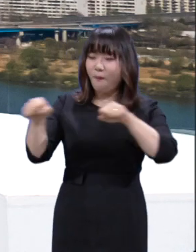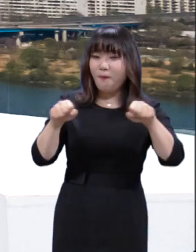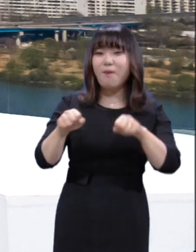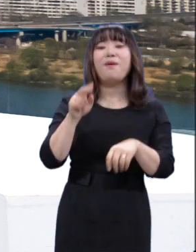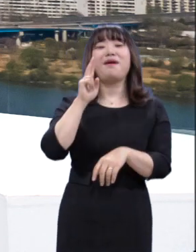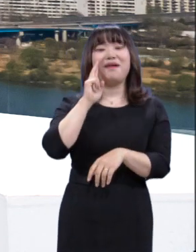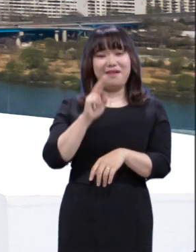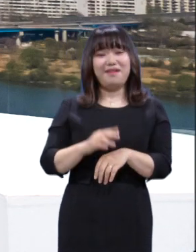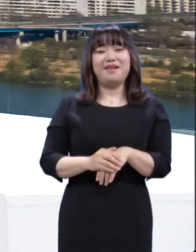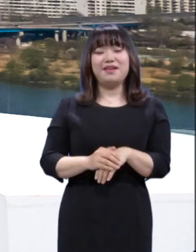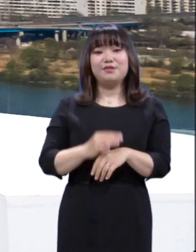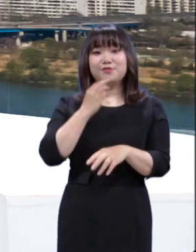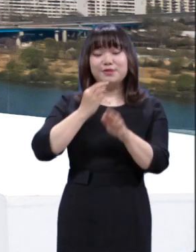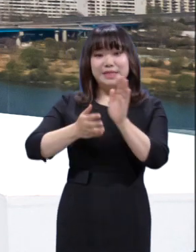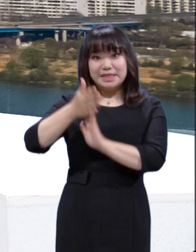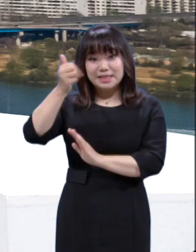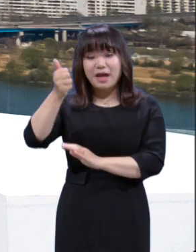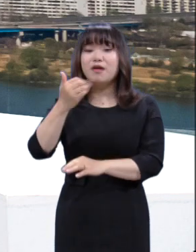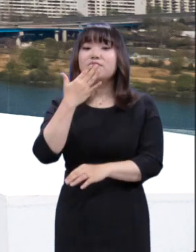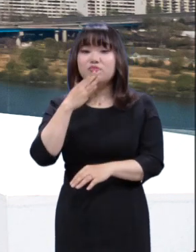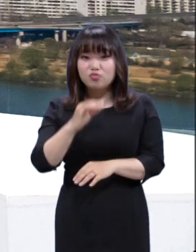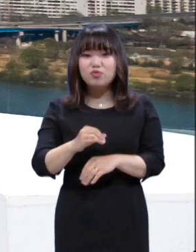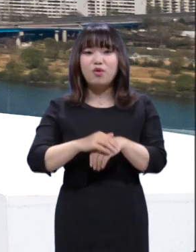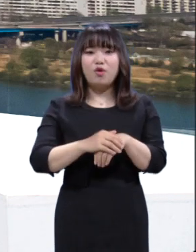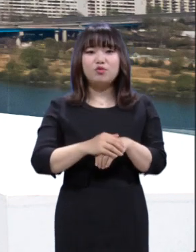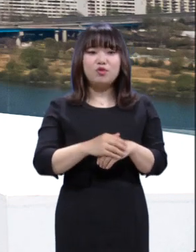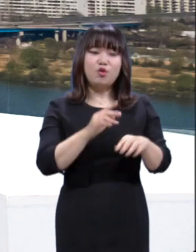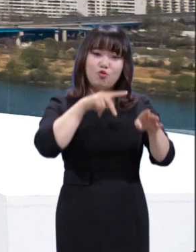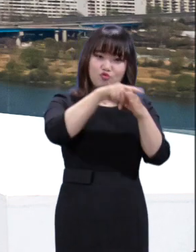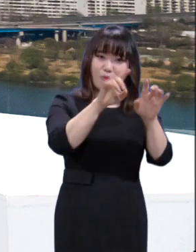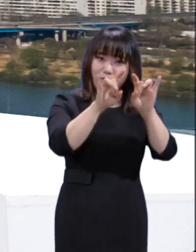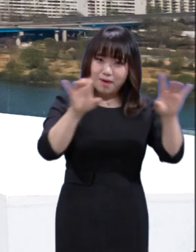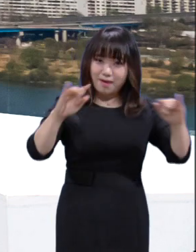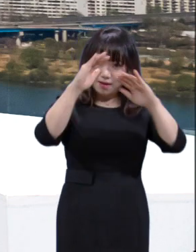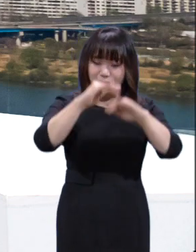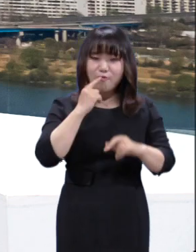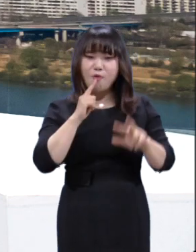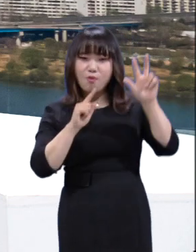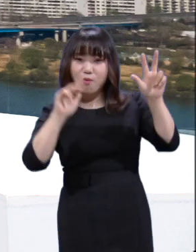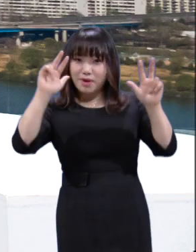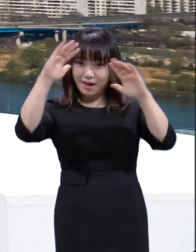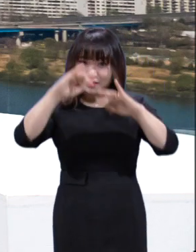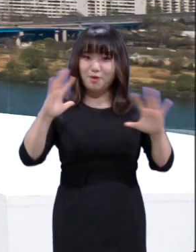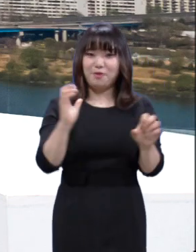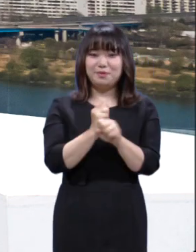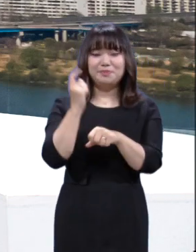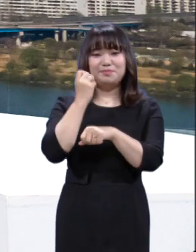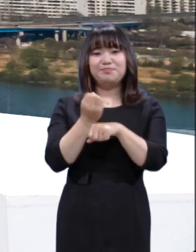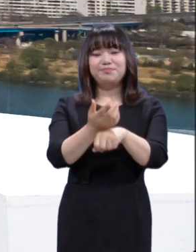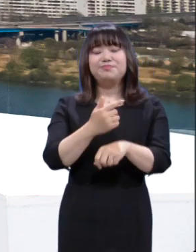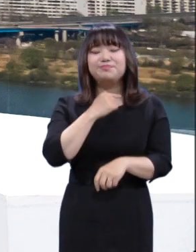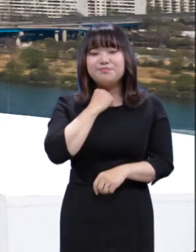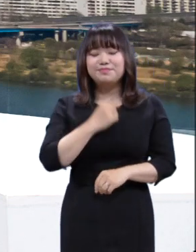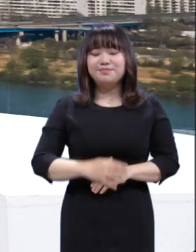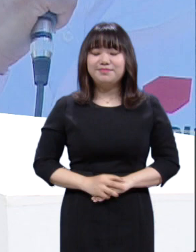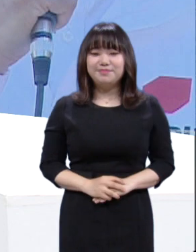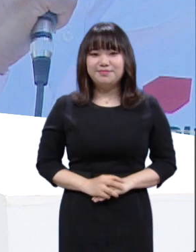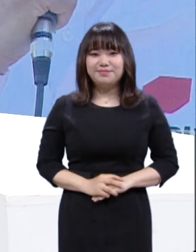뜨거운데요. 서울시장을 포함해 지역 일꾼으로 나선 후보들의 공약 비교를 정리해 집중 보도해 드리겠습니다.